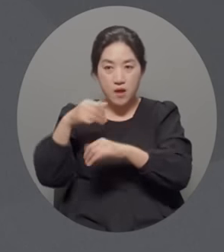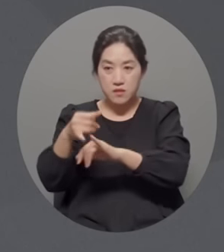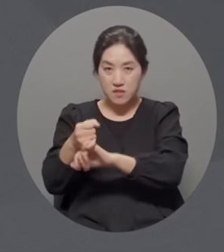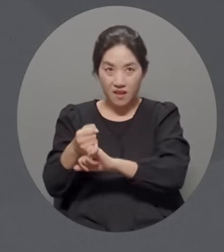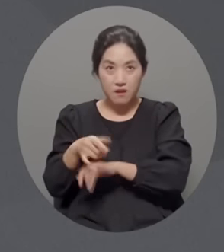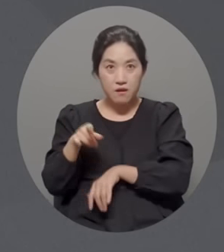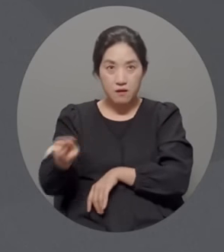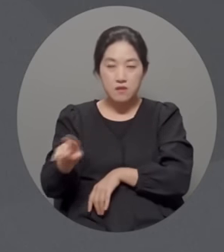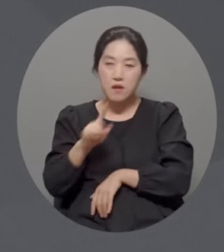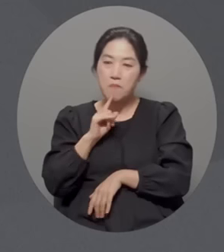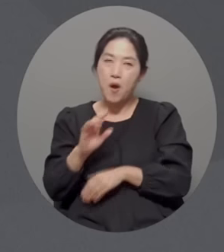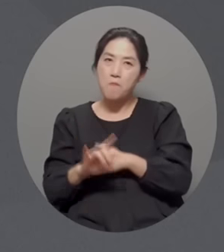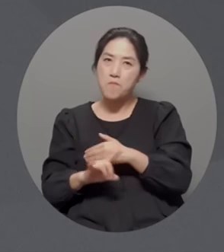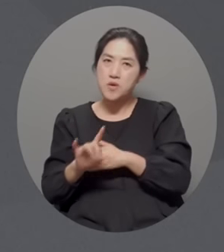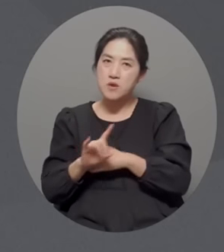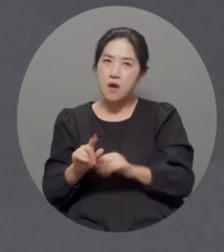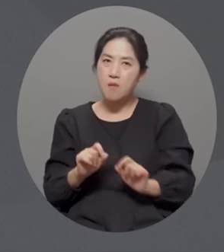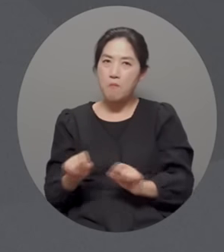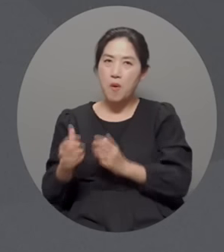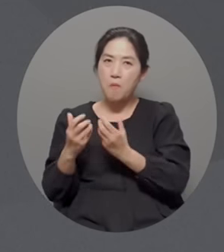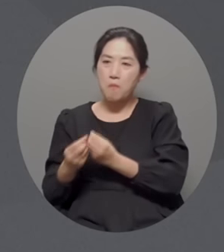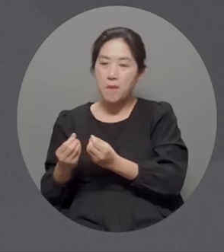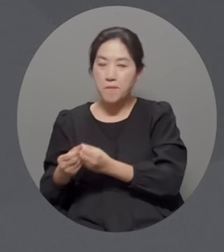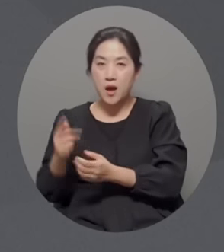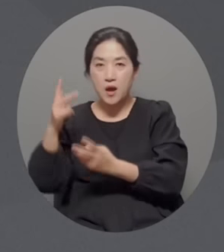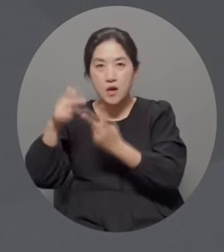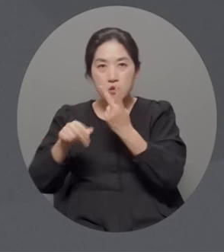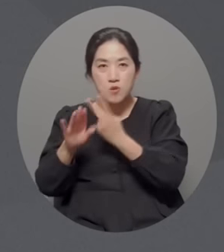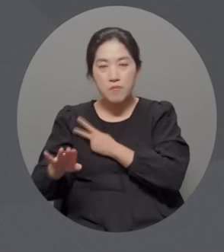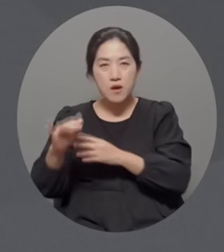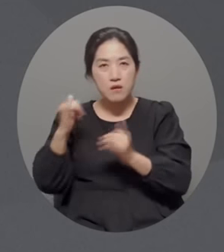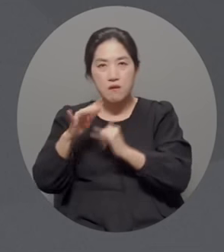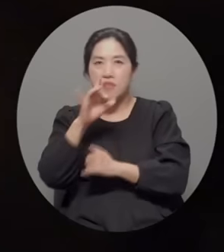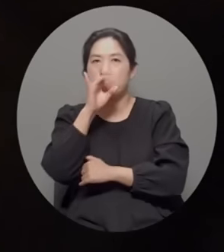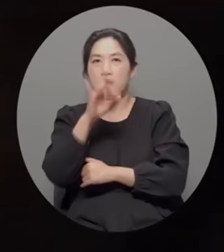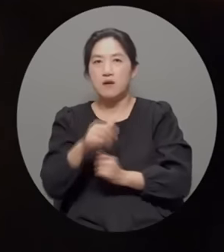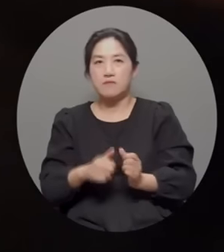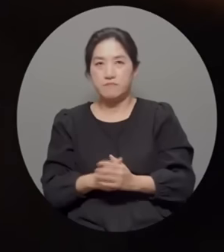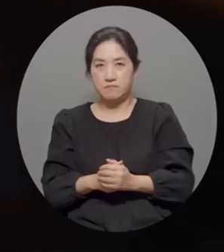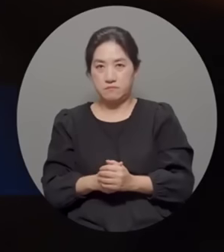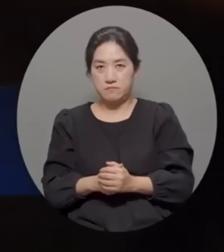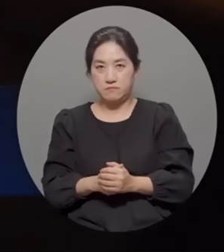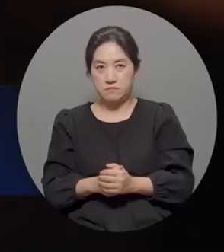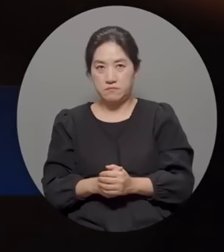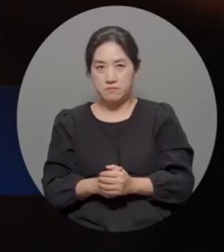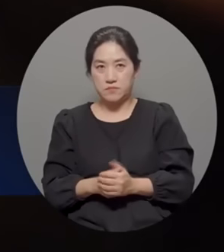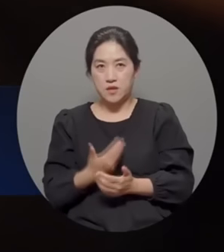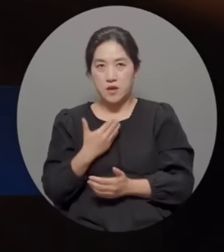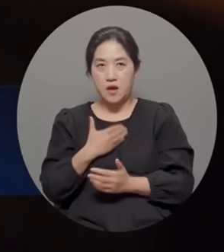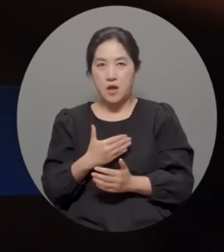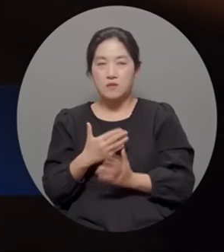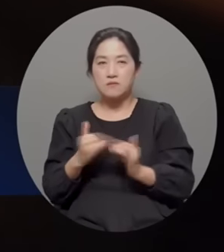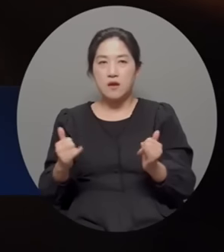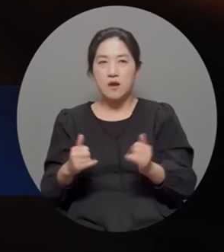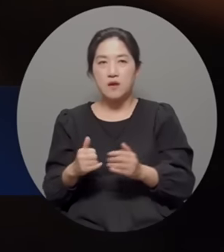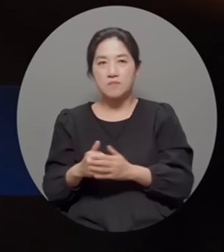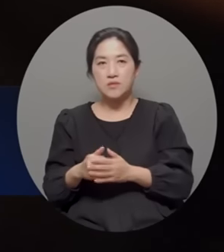판매자는 이런저런 핑계를 대더니 결국 2주 만에 연락이 끊겼습니다. 지인이 상중이다 뭐